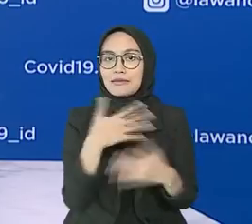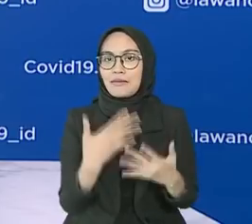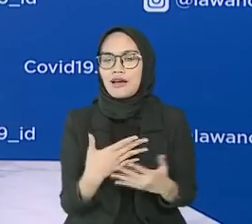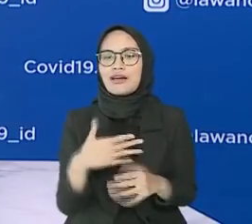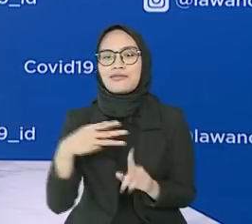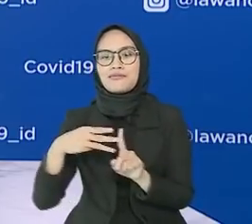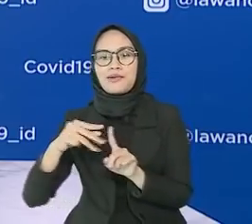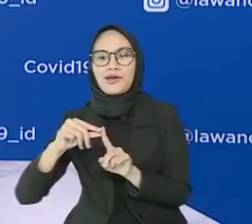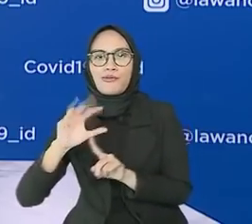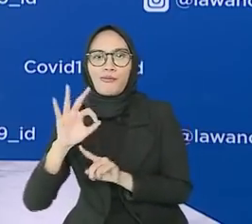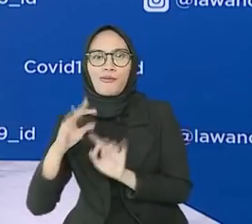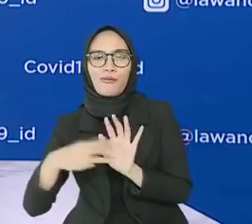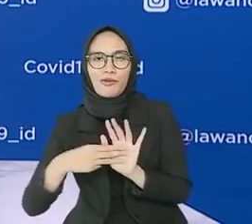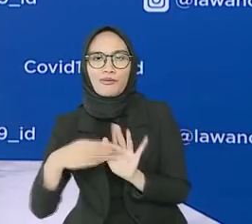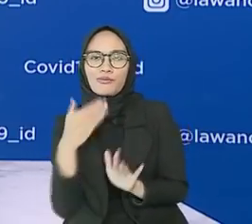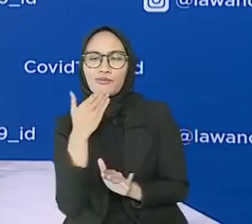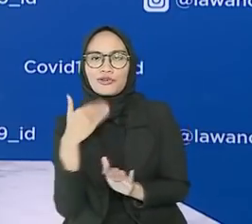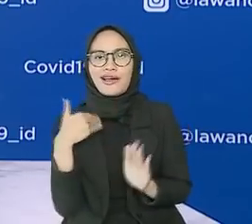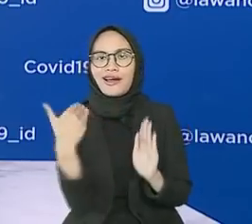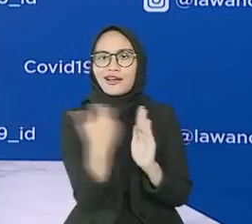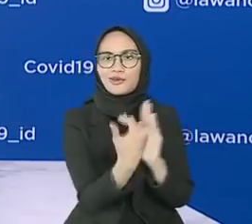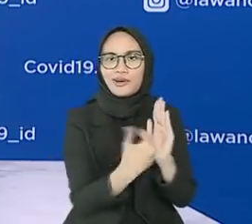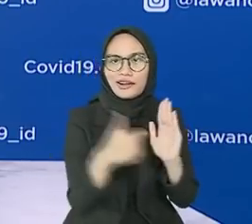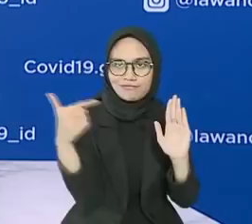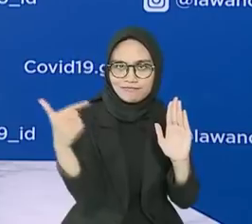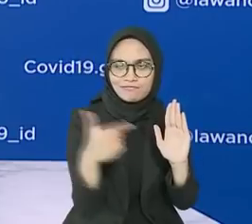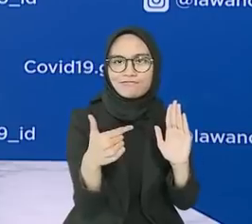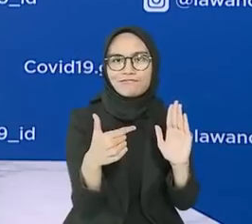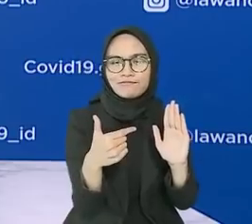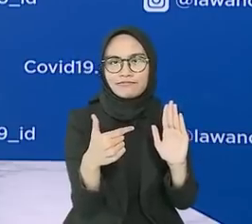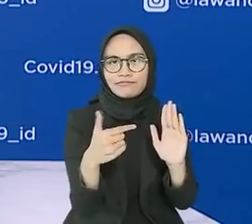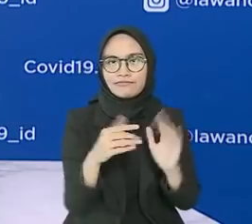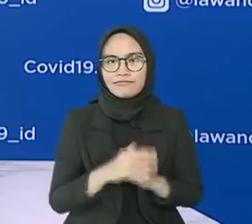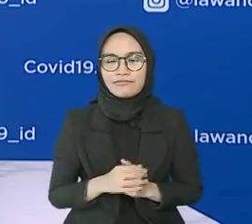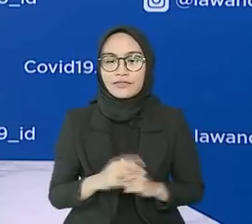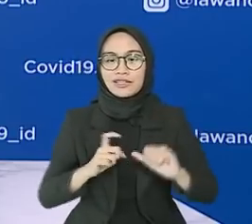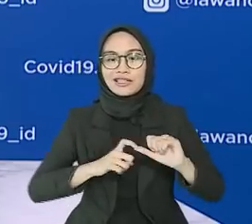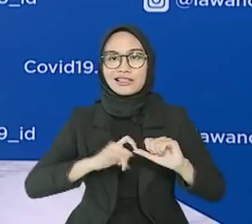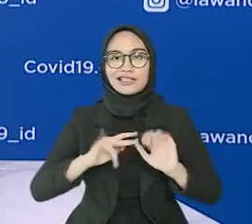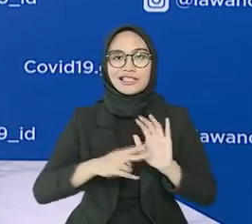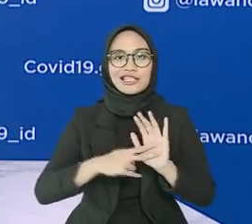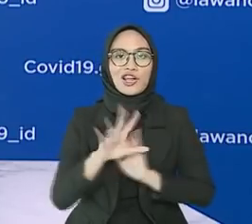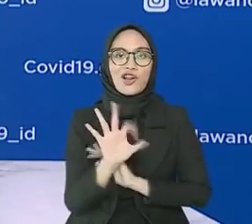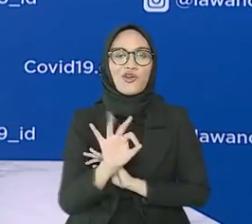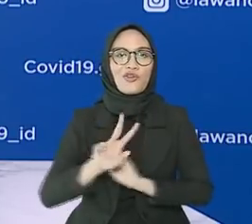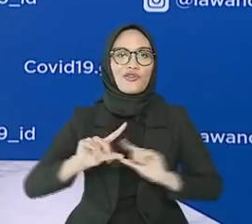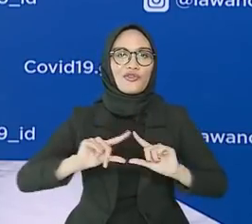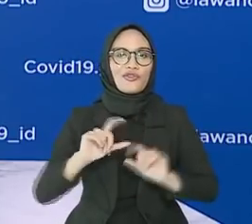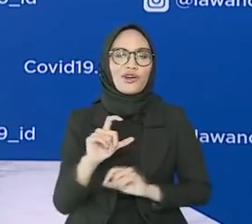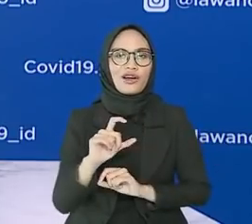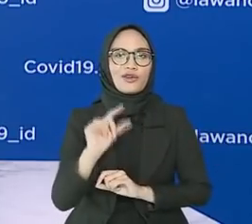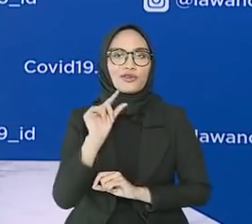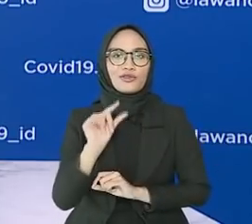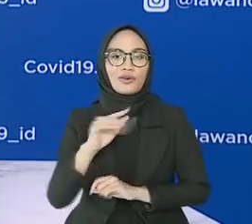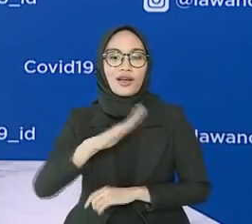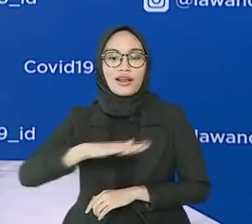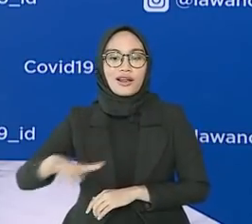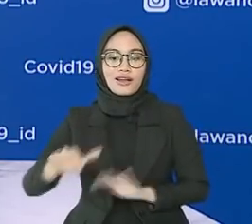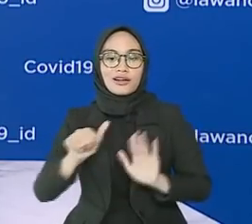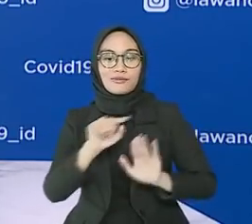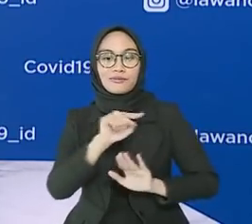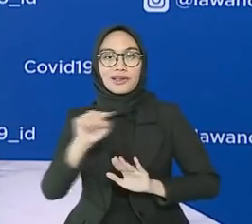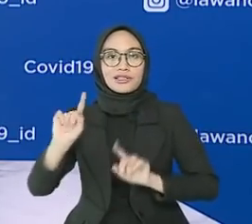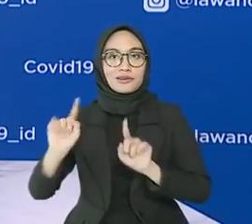telah mengeluarkan Emergency Use Authorization untuk vaksin Sinovac bagi anak usia 6 sampai dengan 11